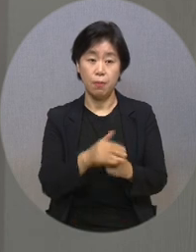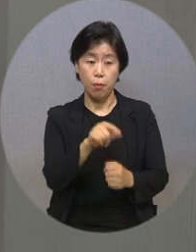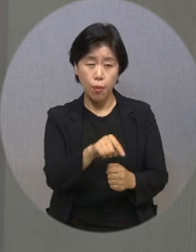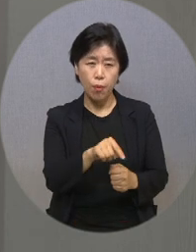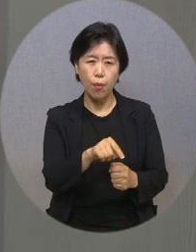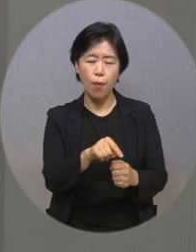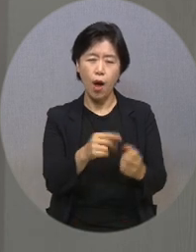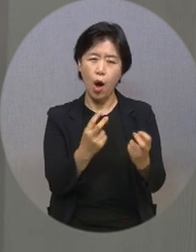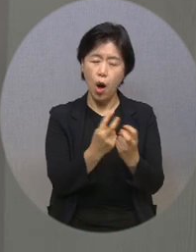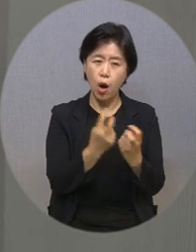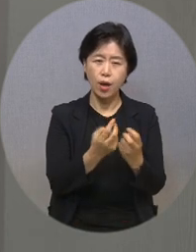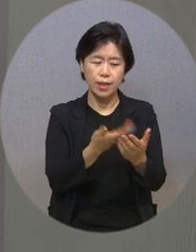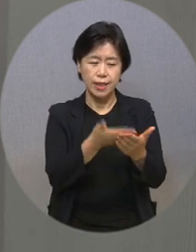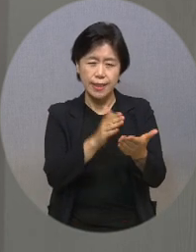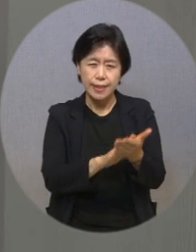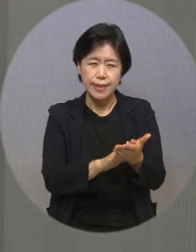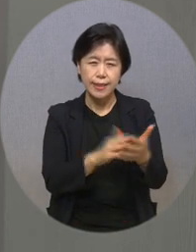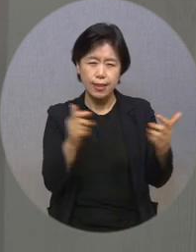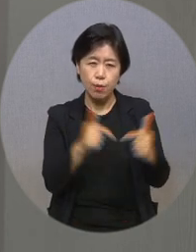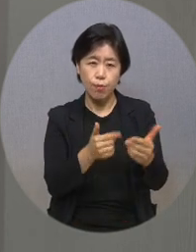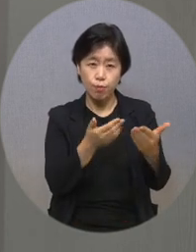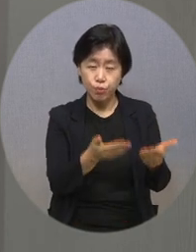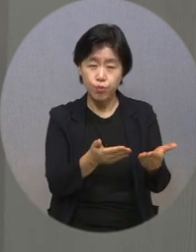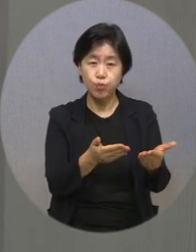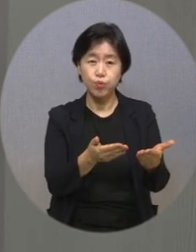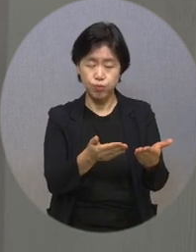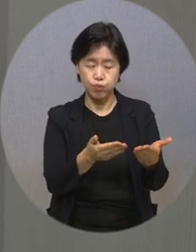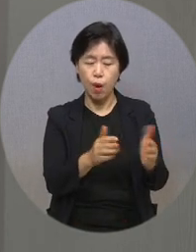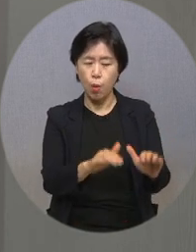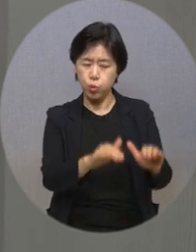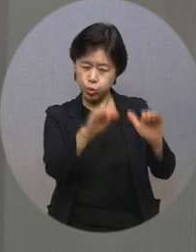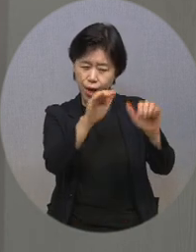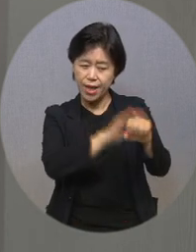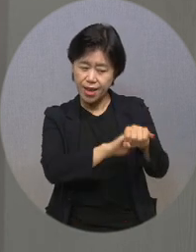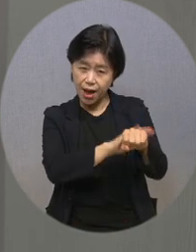상처를 제때 치료를 해가지고 어른이